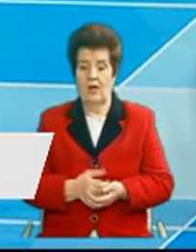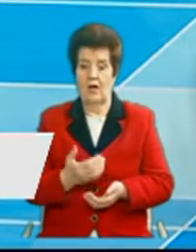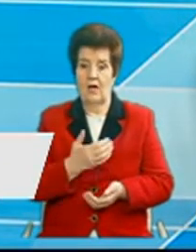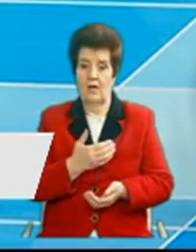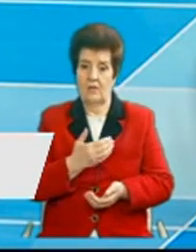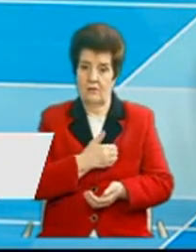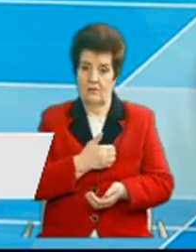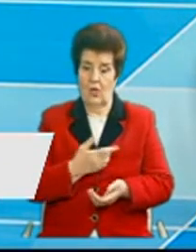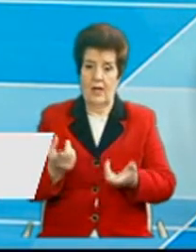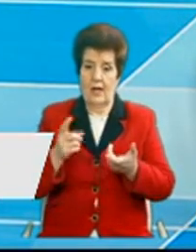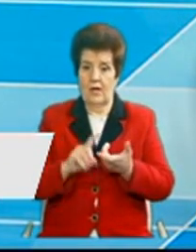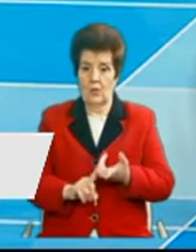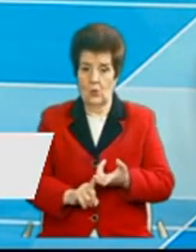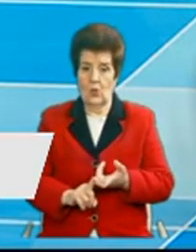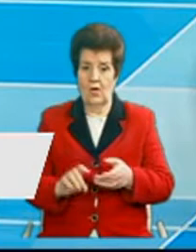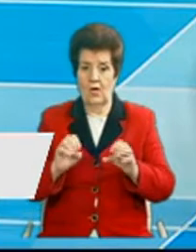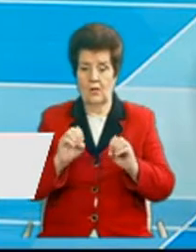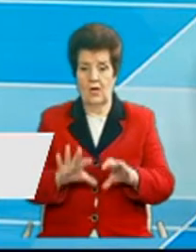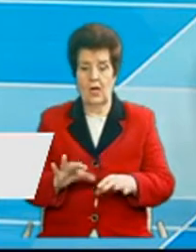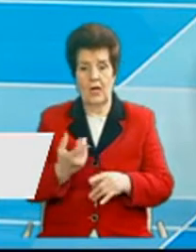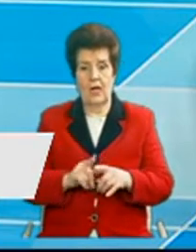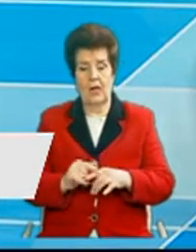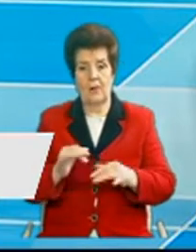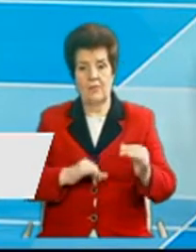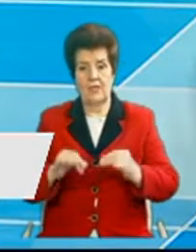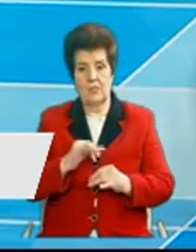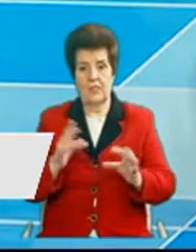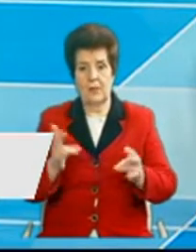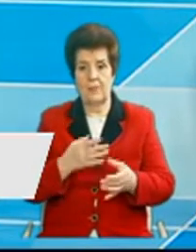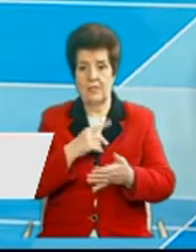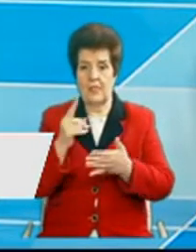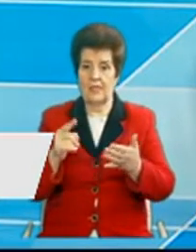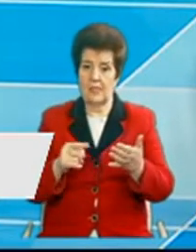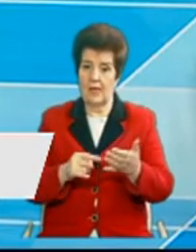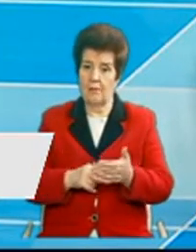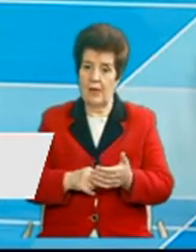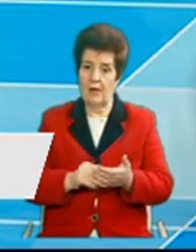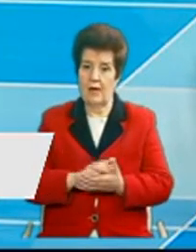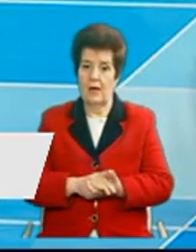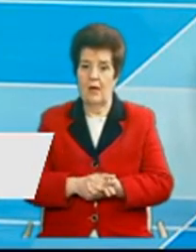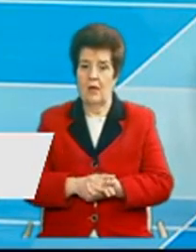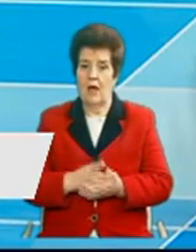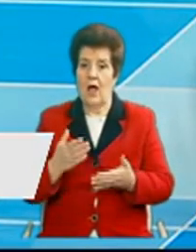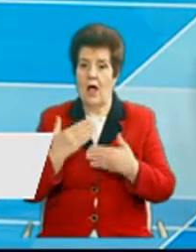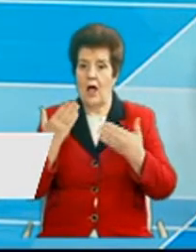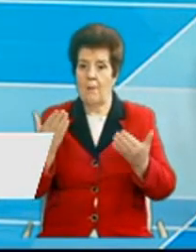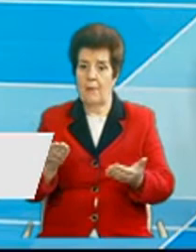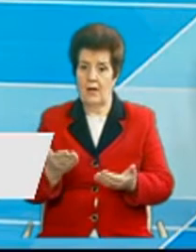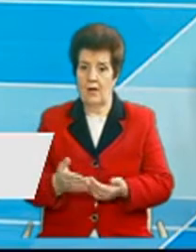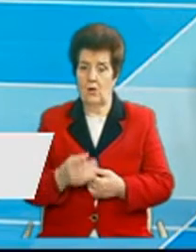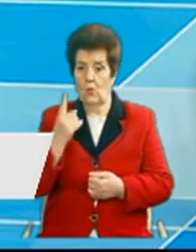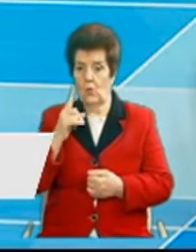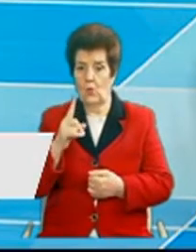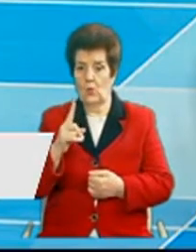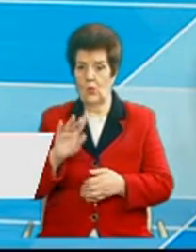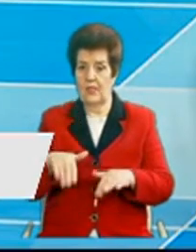reținând o anumită legătură cu subiectul pe care l-am discutat, trebuie să vă întreb cu privire la apelul făcut de unul dintre